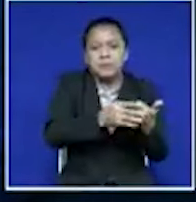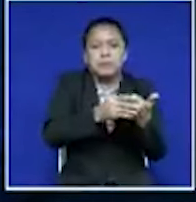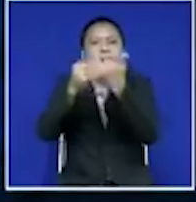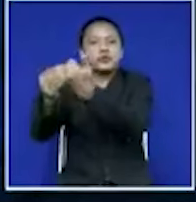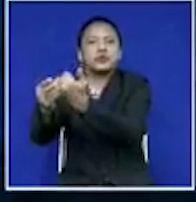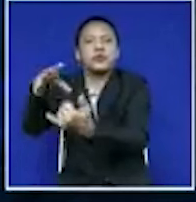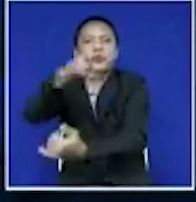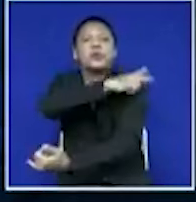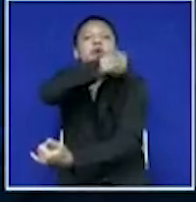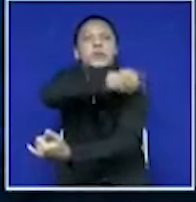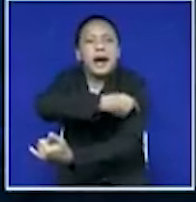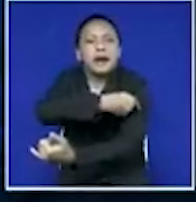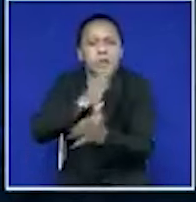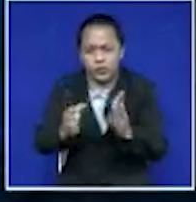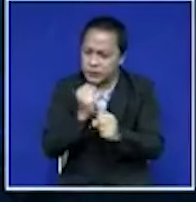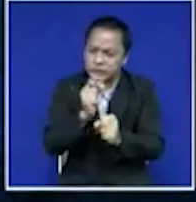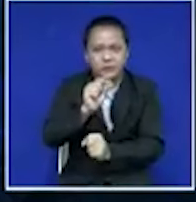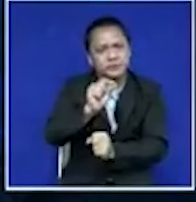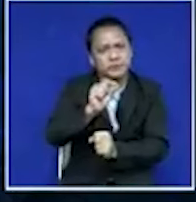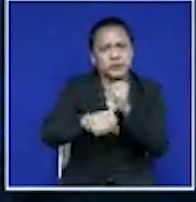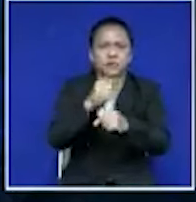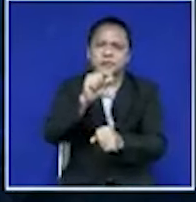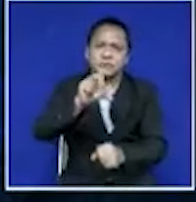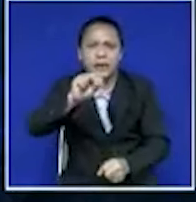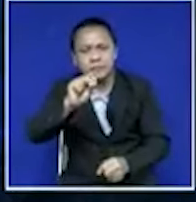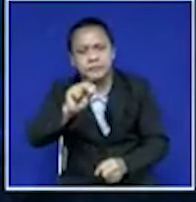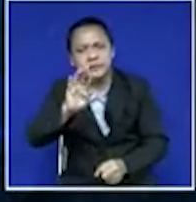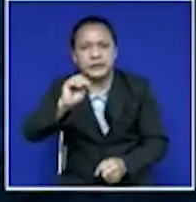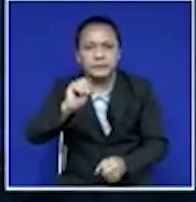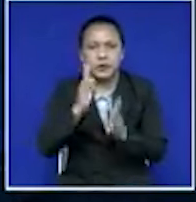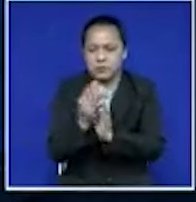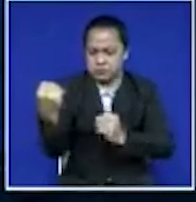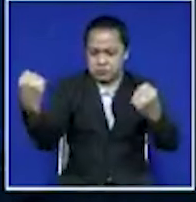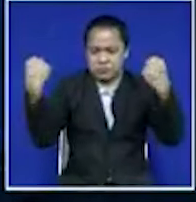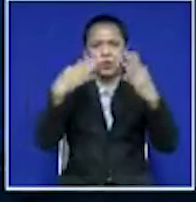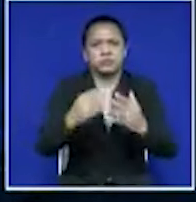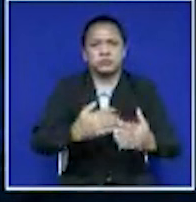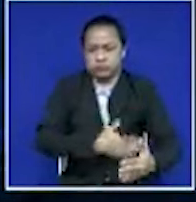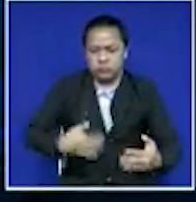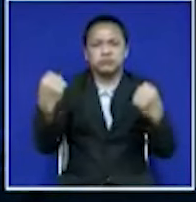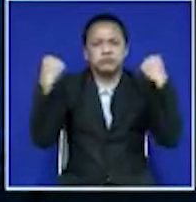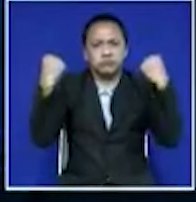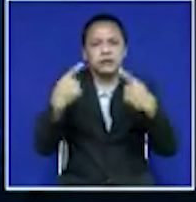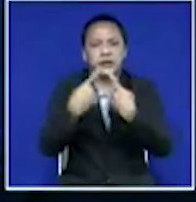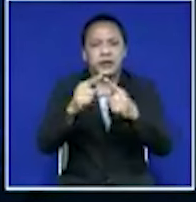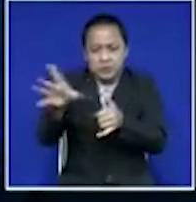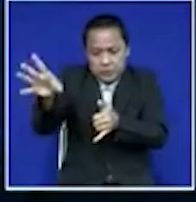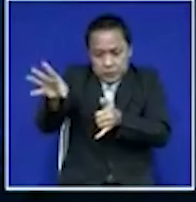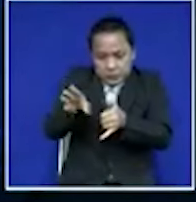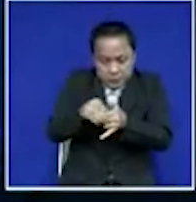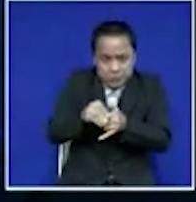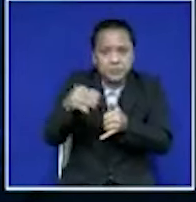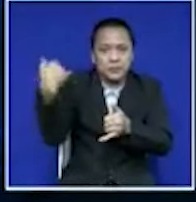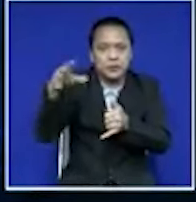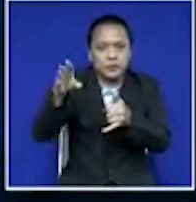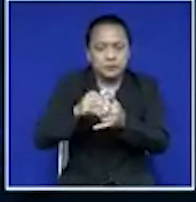แรงงานอายุ20 30 40ปีซึ่งยังเป็นคนกลุ่มแข็งแรงนะครับเพราะฉะนั้นพอเขารับเชื้อมานะครับ